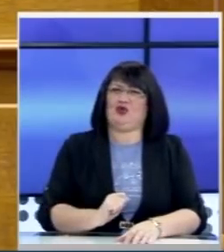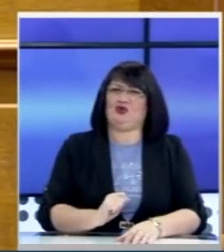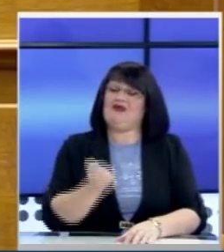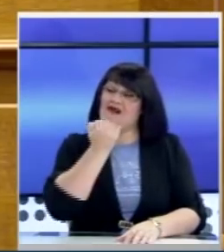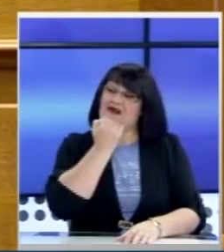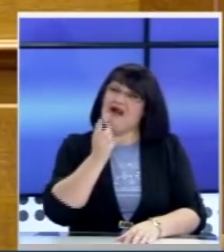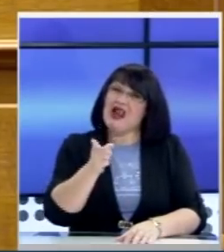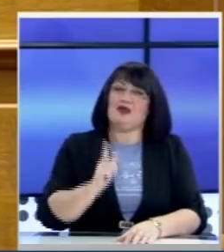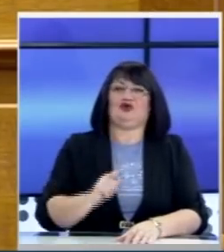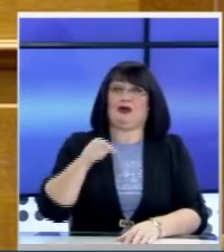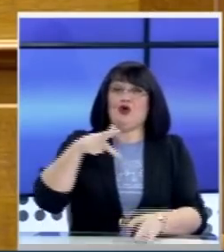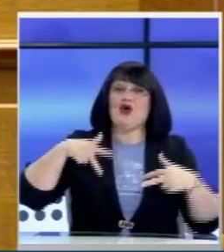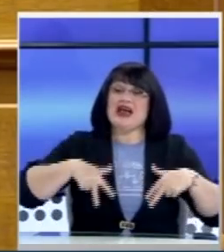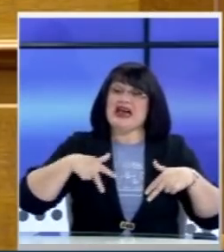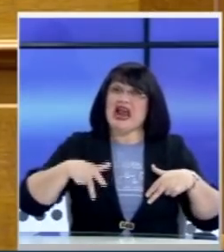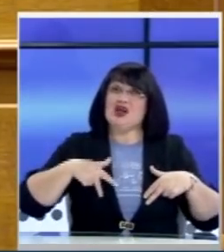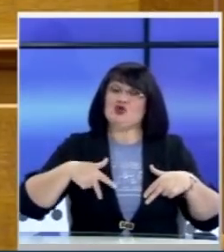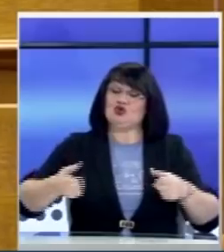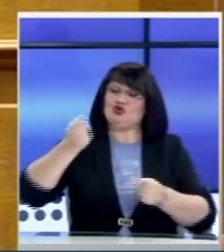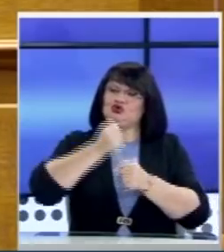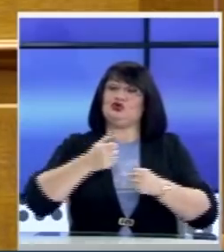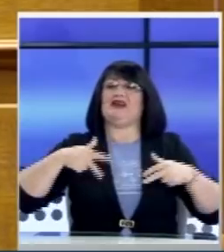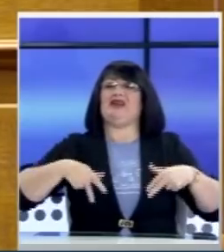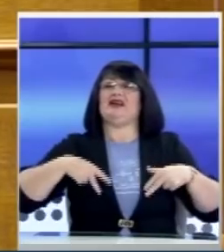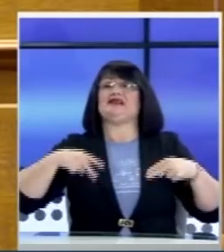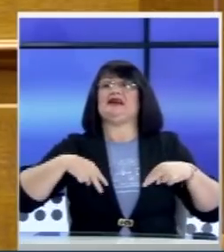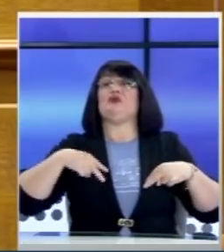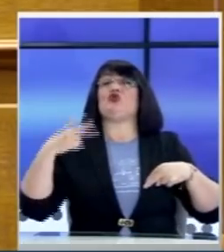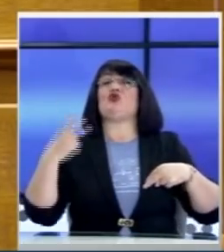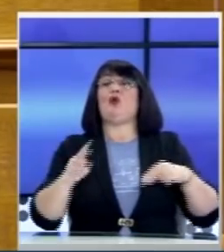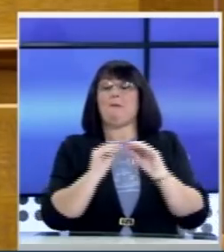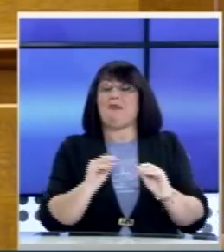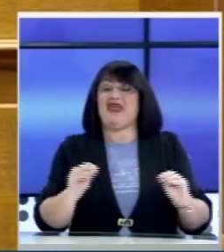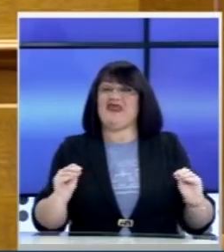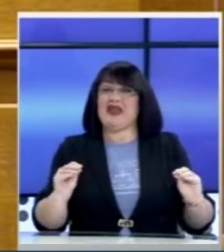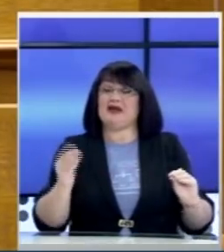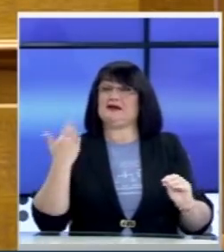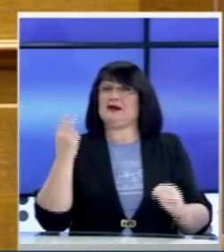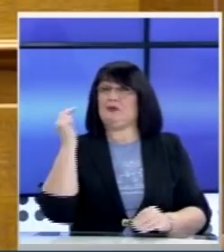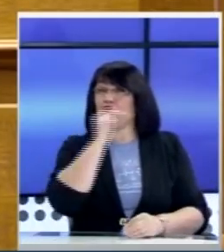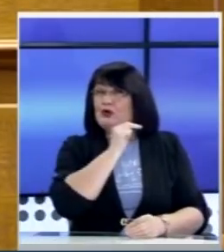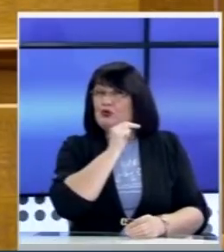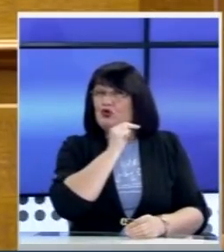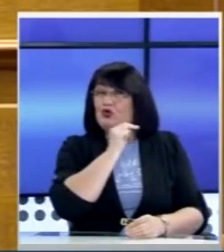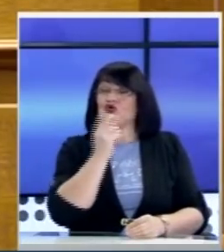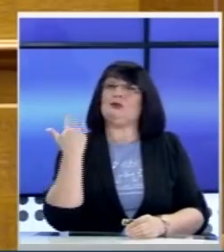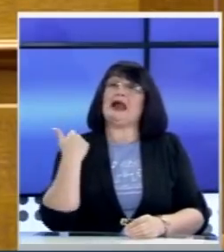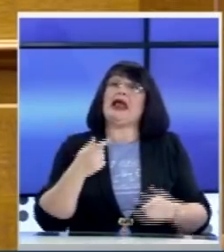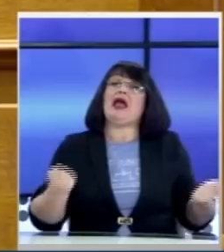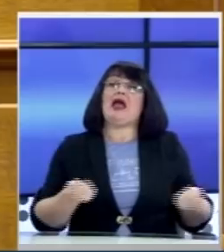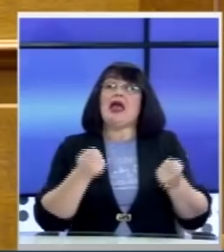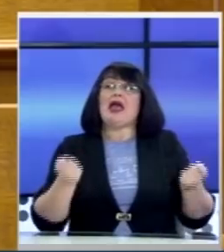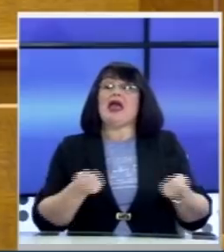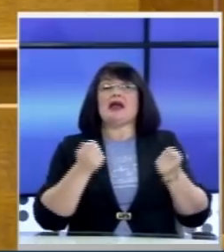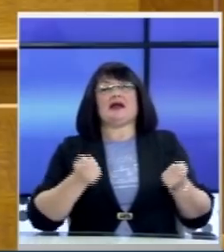κράτος κυβερνούσε, σε αυτό οι υπουργοί του παιδείας και ο πρωθυπουργός τους χρησιμοποιούσε